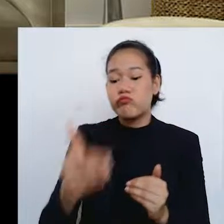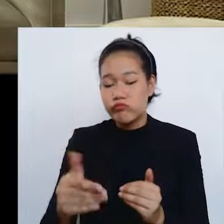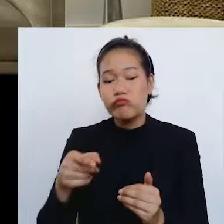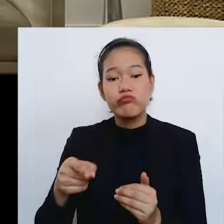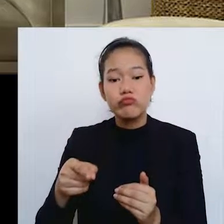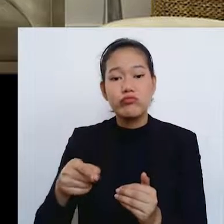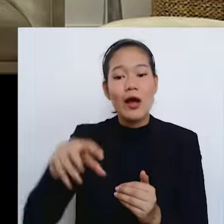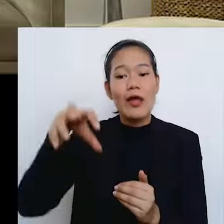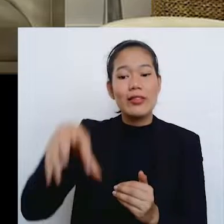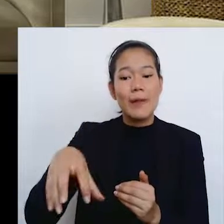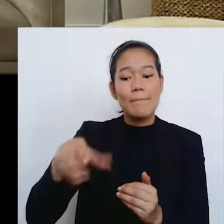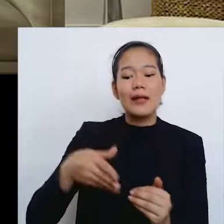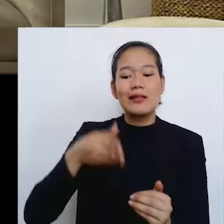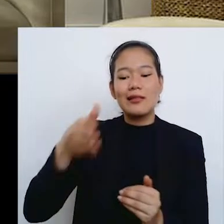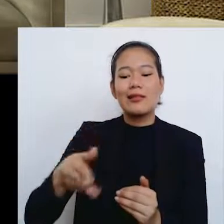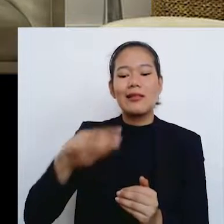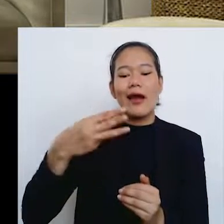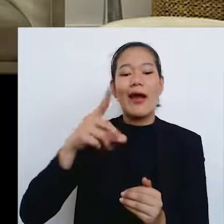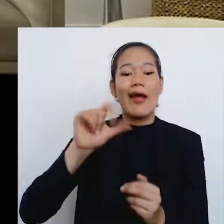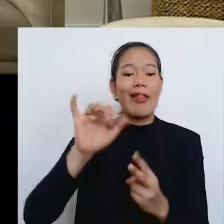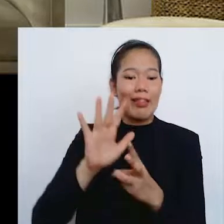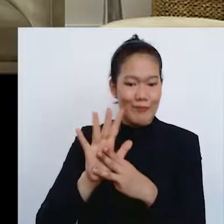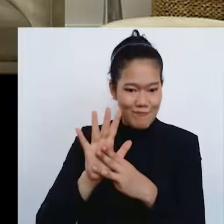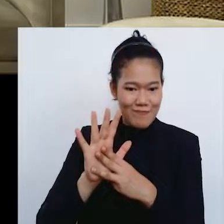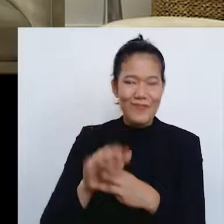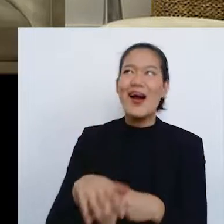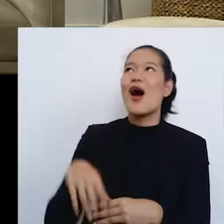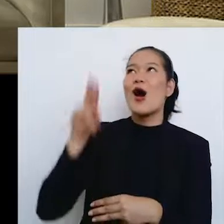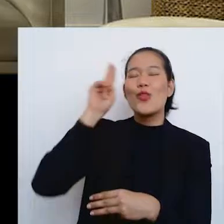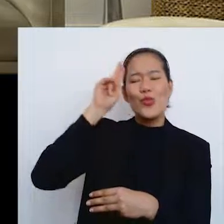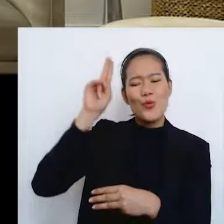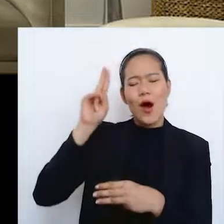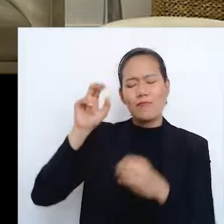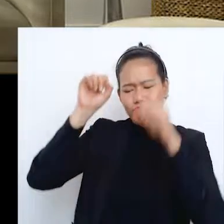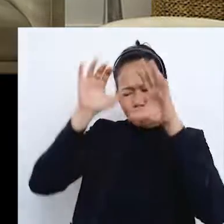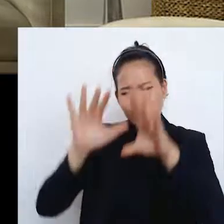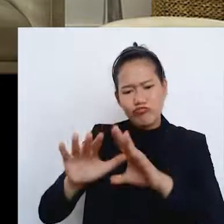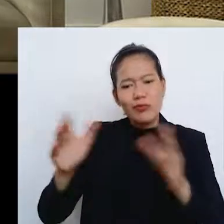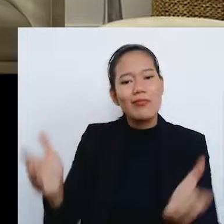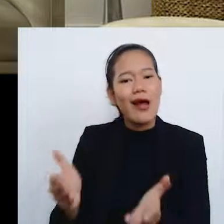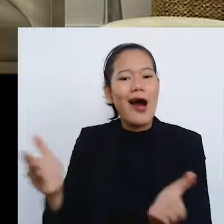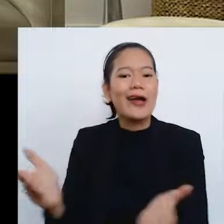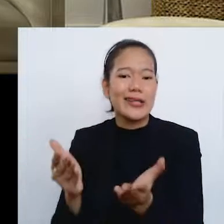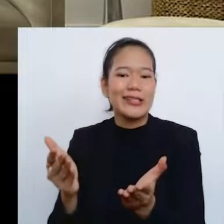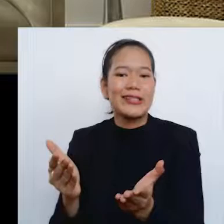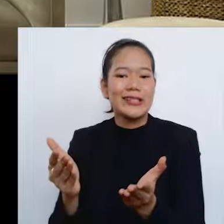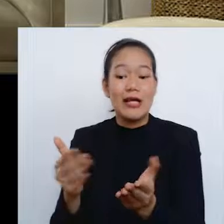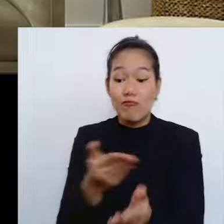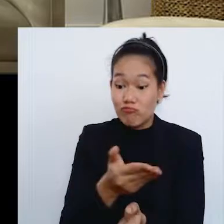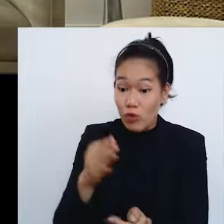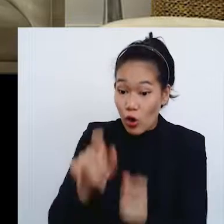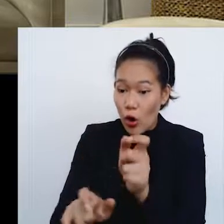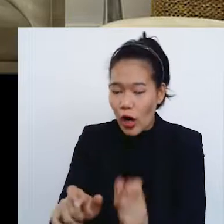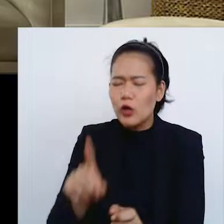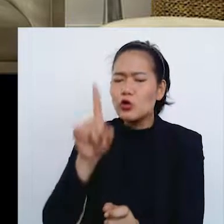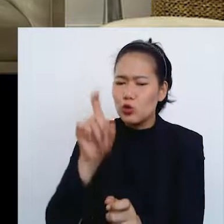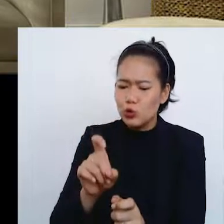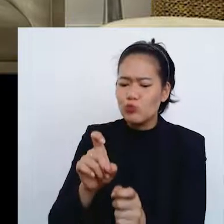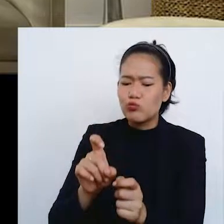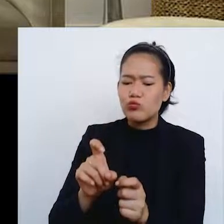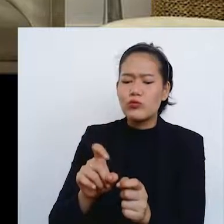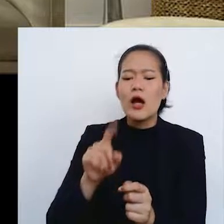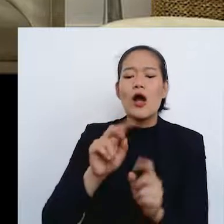kemudian mereka tiba di Elim, Tuhan memelihara, Tuhan mencukupkan